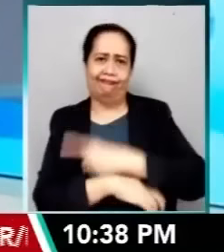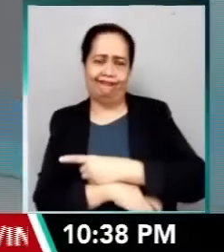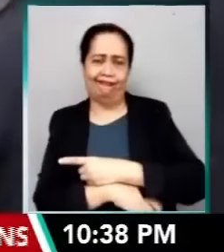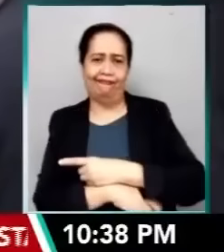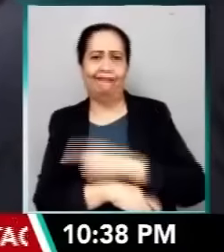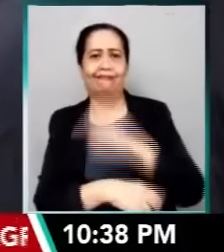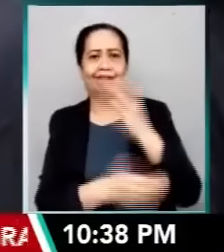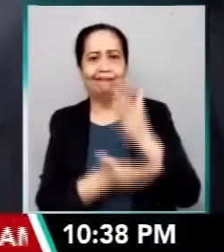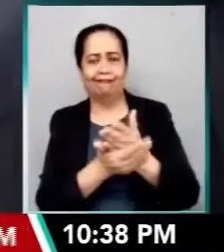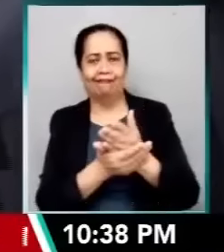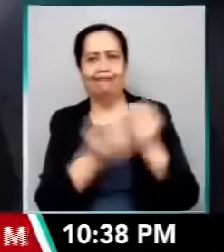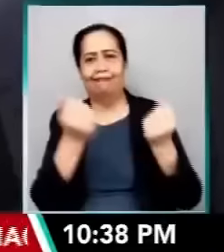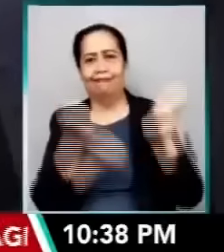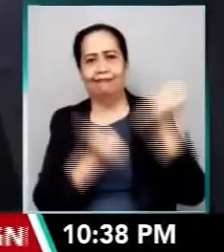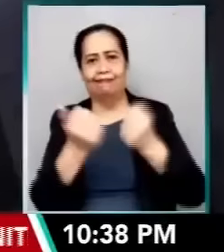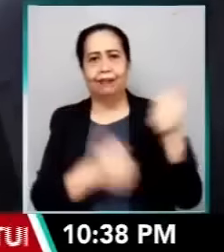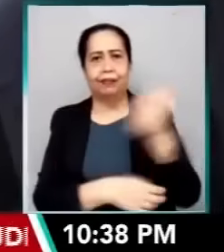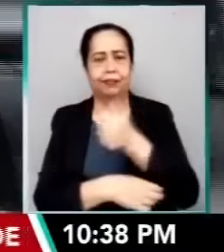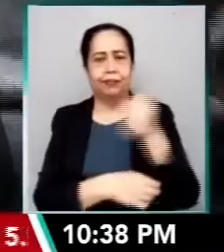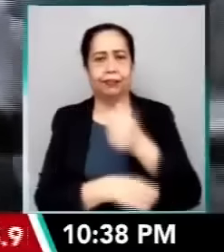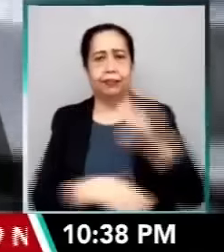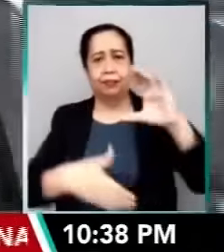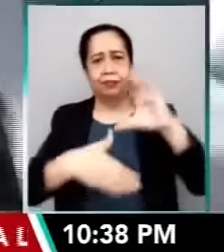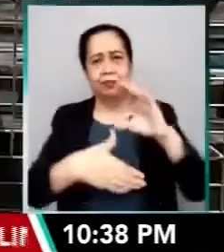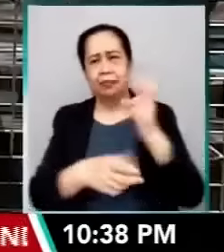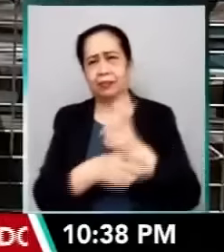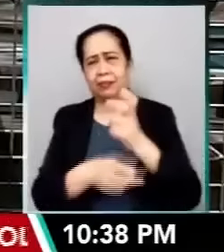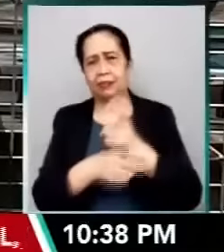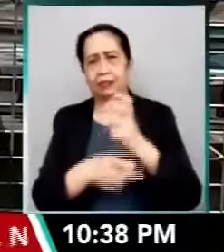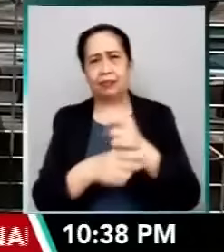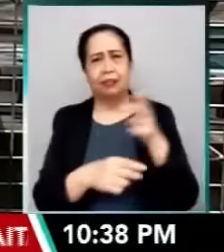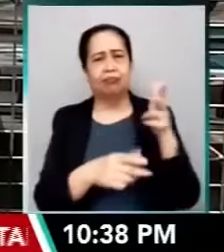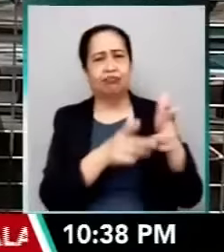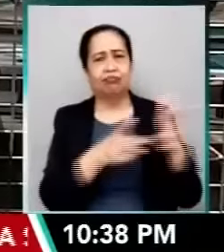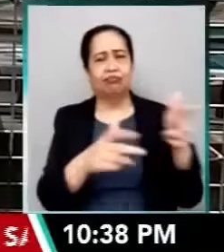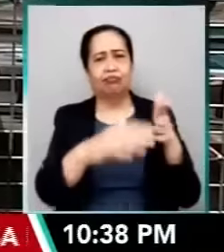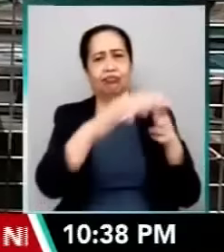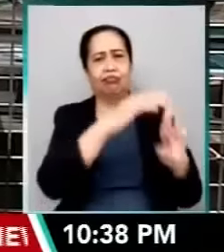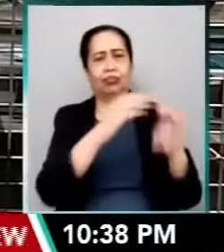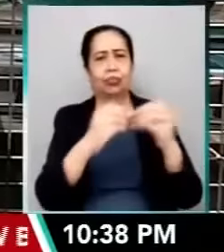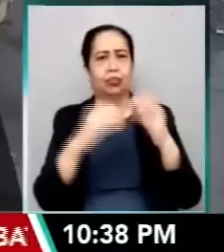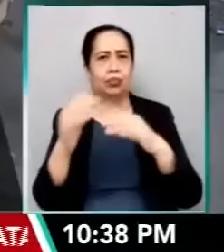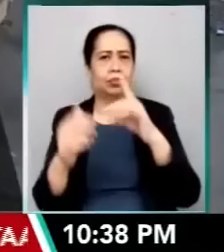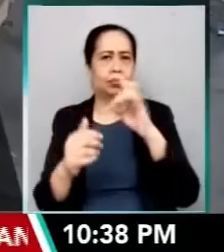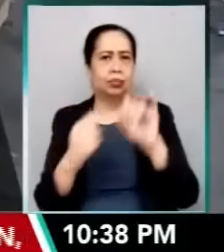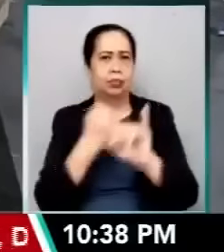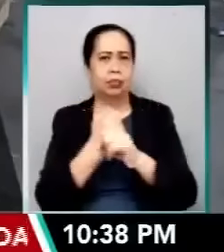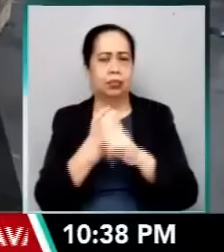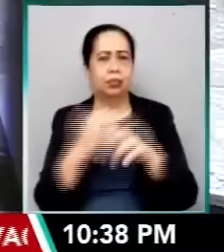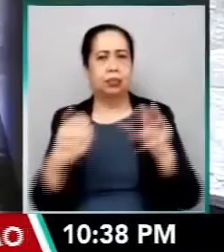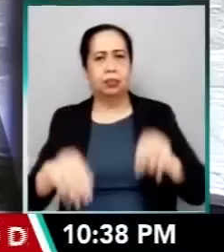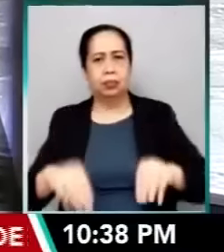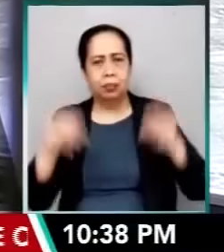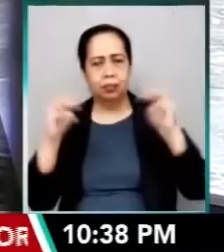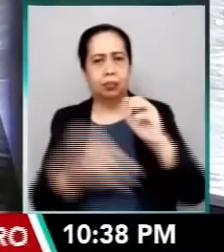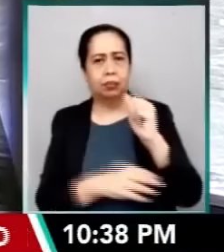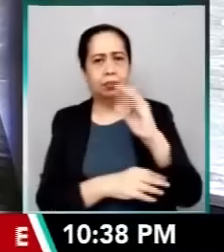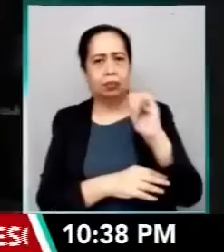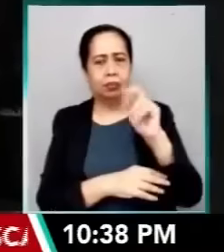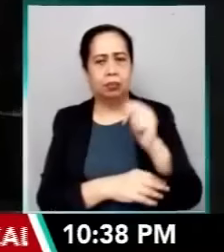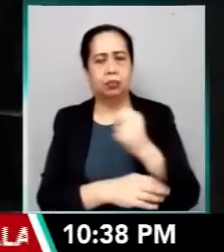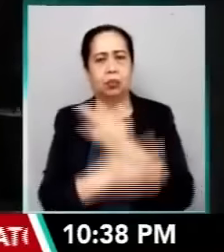Sa Caloocan, pahirapan ang pag-commute dahil nakagarahay ang ilan sa mahigit 100 jeepney ng Malabon, Acacia Monumento